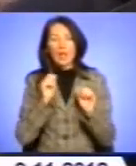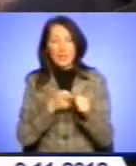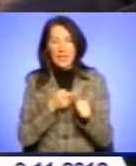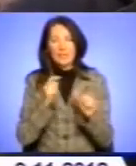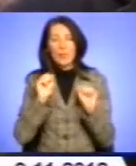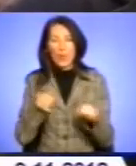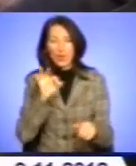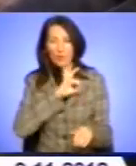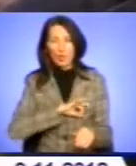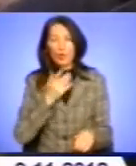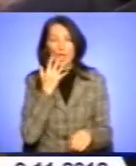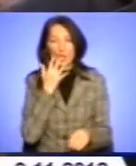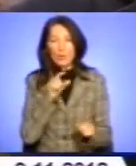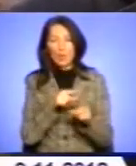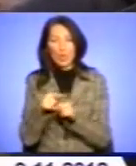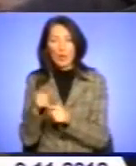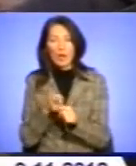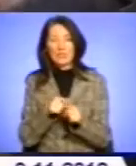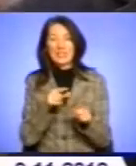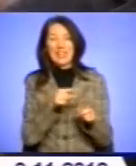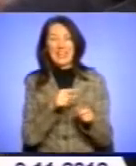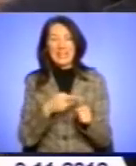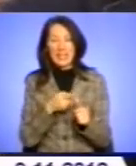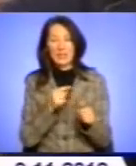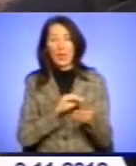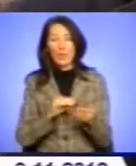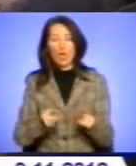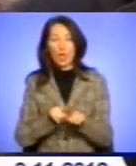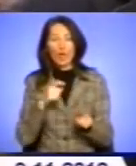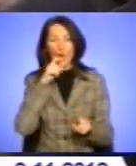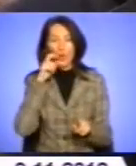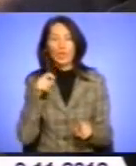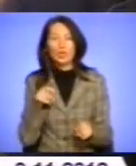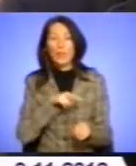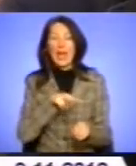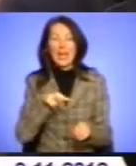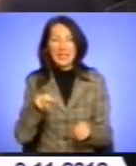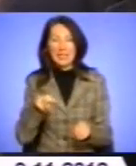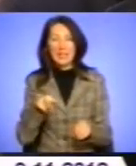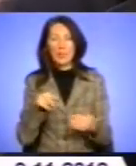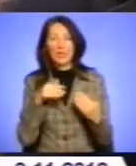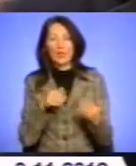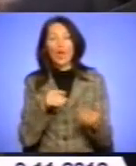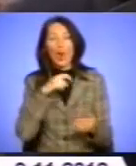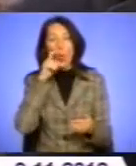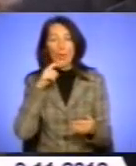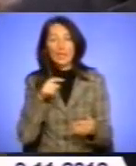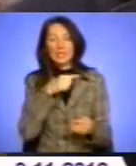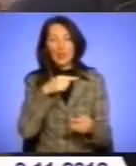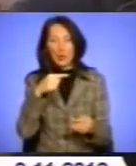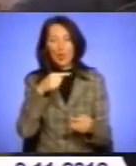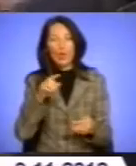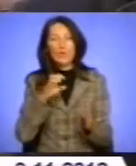іноземні слова, але в цих назвах вони пишуться все рівно українськими літерами, застосовуючи українські розділові знаки.